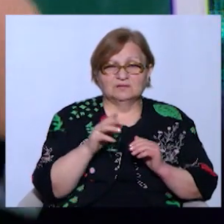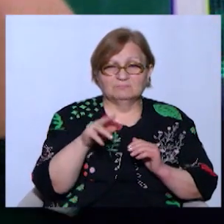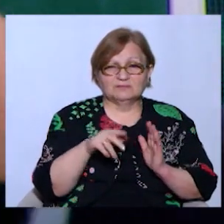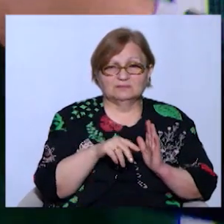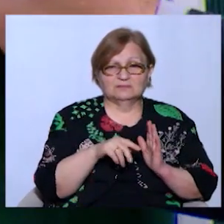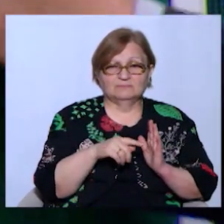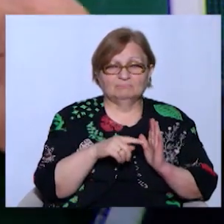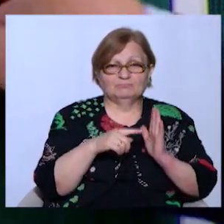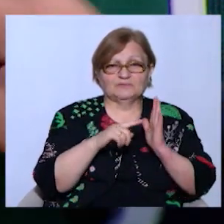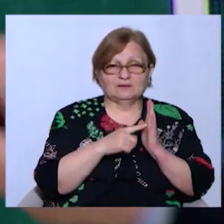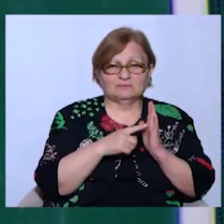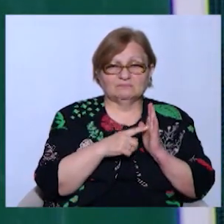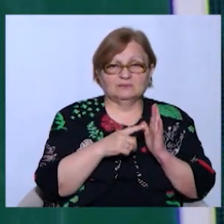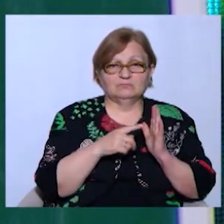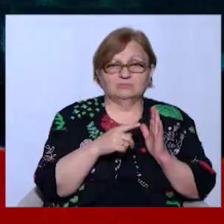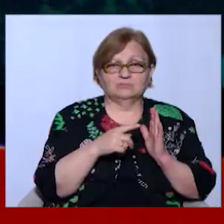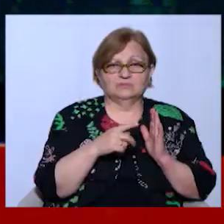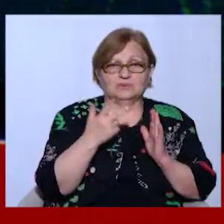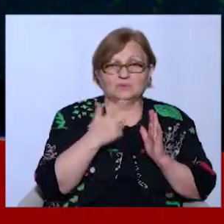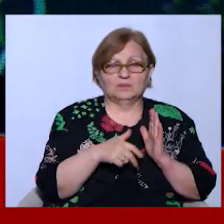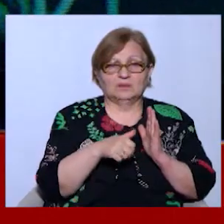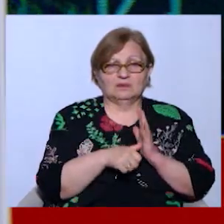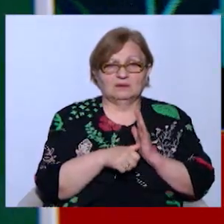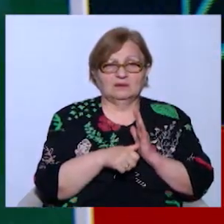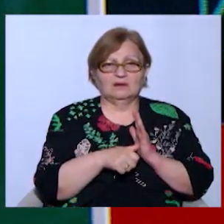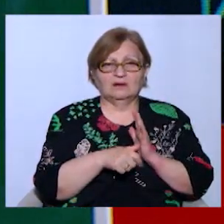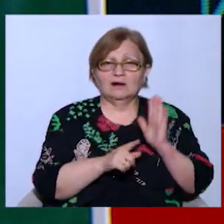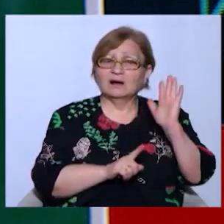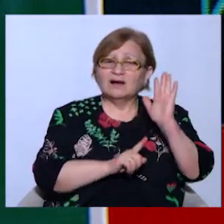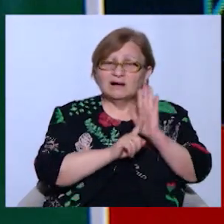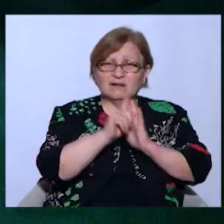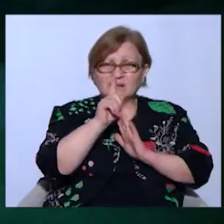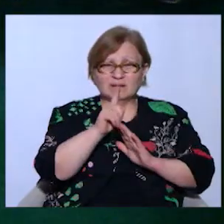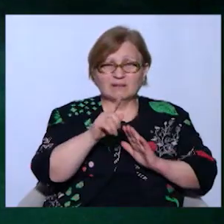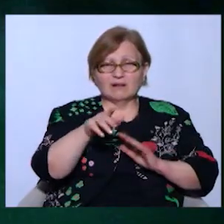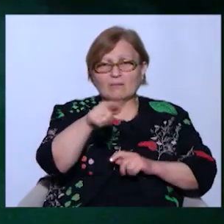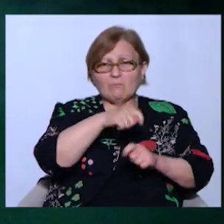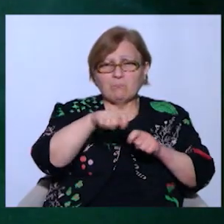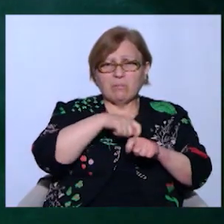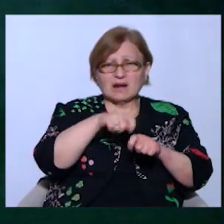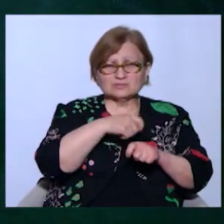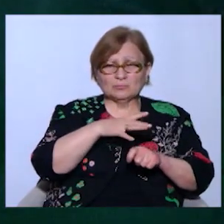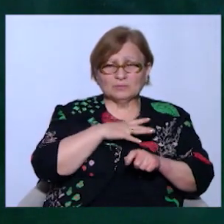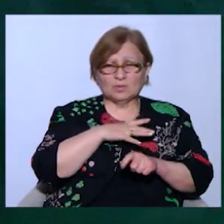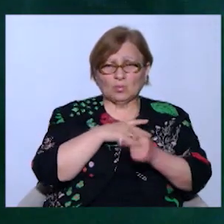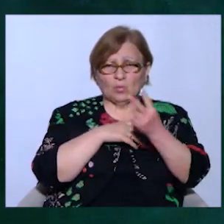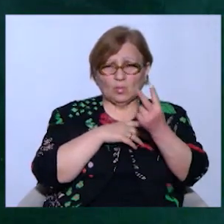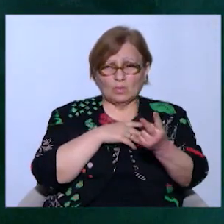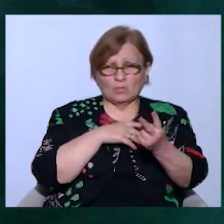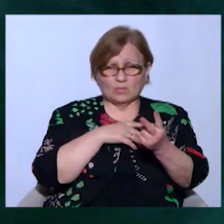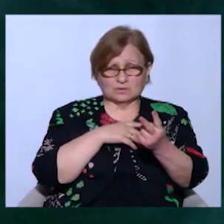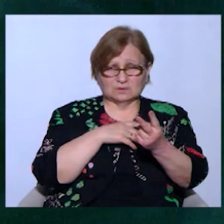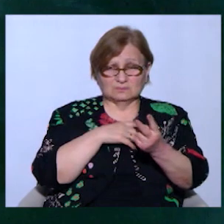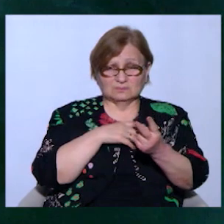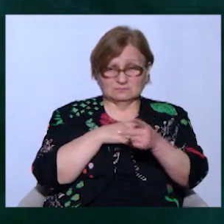გამრავლებული 36-ზე. აი რა იყო თავდაპირველად წრის ფართობი, როცა რადიუსი იყო 2. აი ეს არის როცა რადიუსი არის